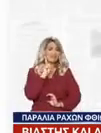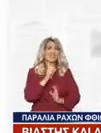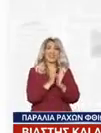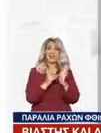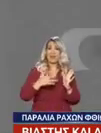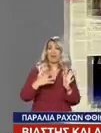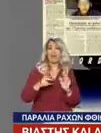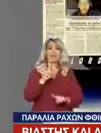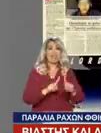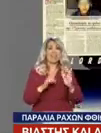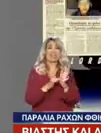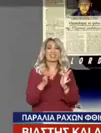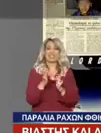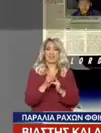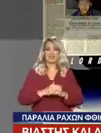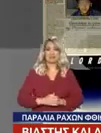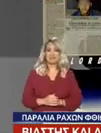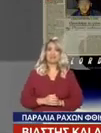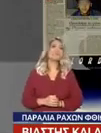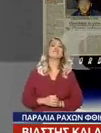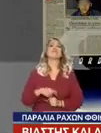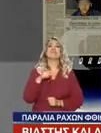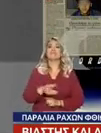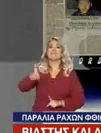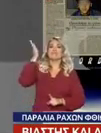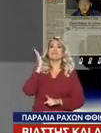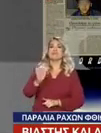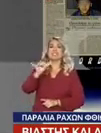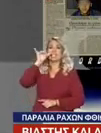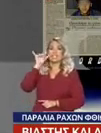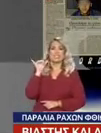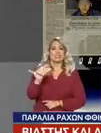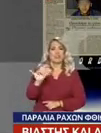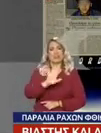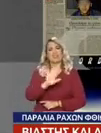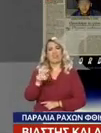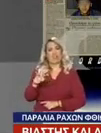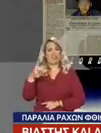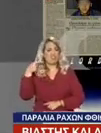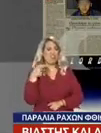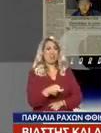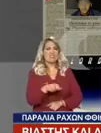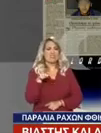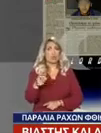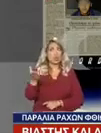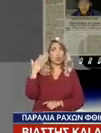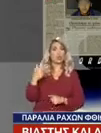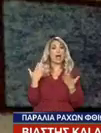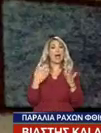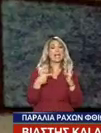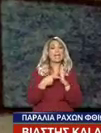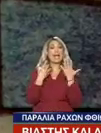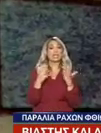Χριστίνα. Η τιμωρία που επέβαλαν τότε οι δικαστές ήταν ισόβια κάθειρξη για ανθρωποκτονία από πρόθεση. Ήταν άνοιξη του